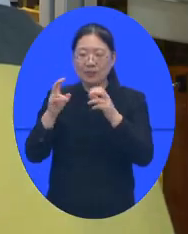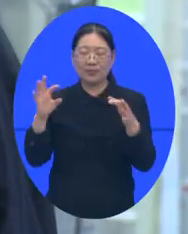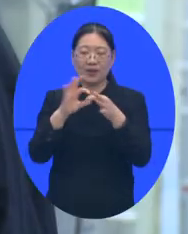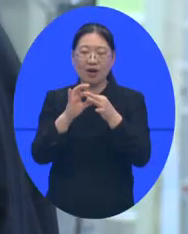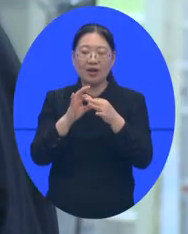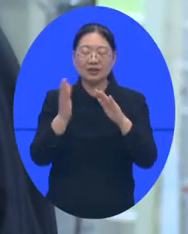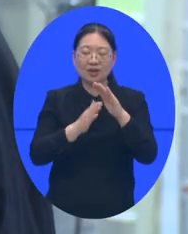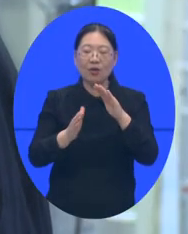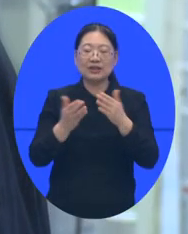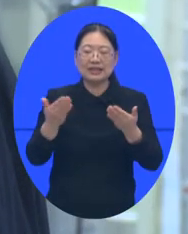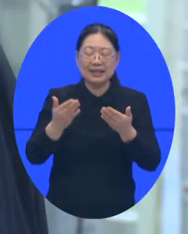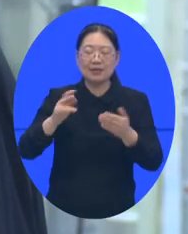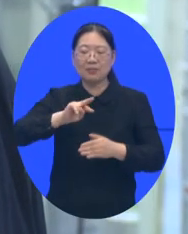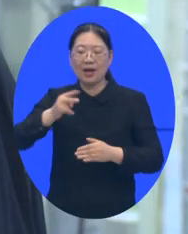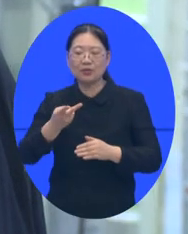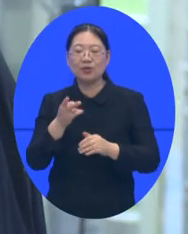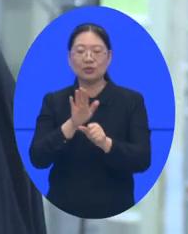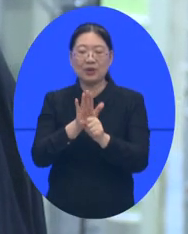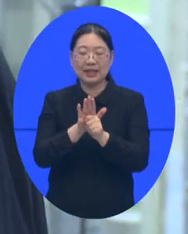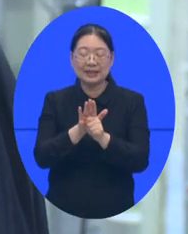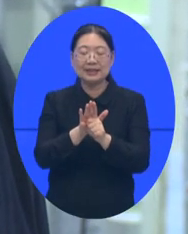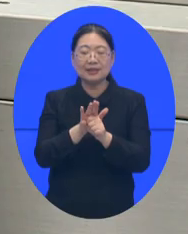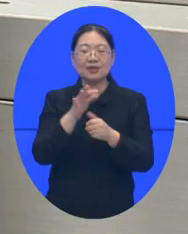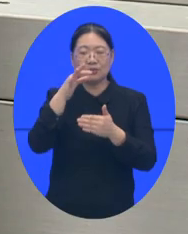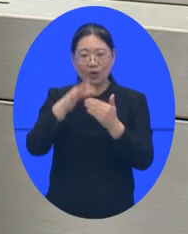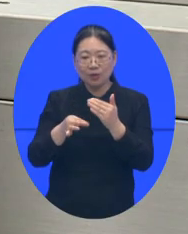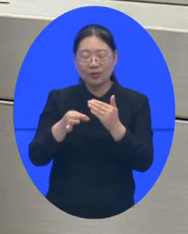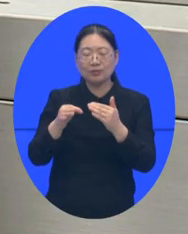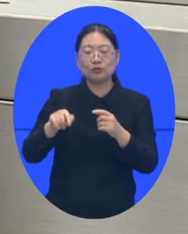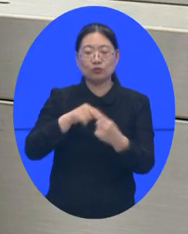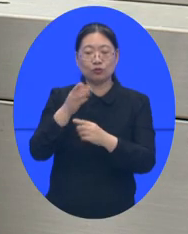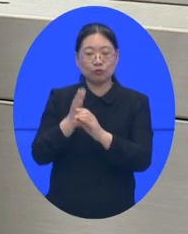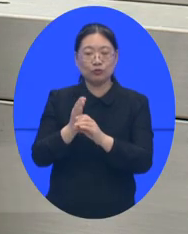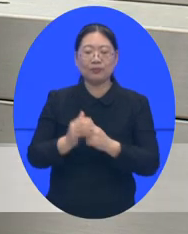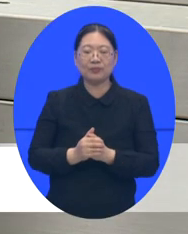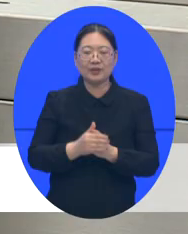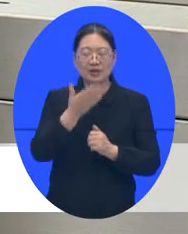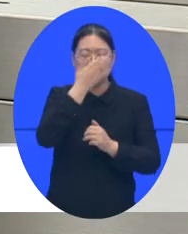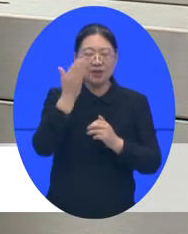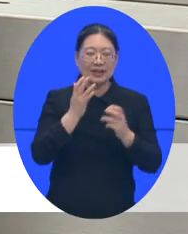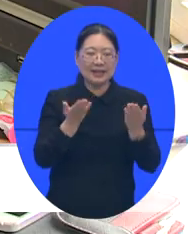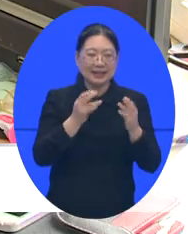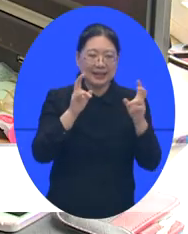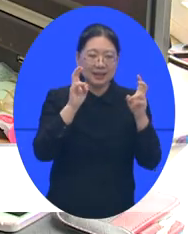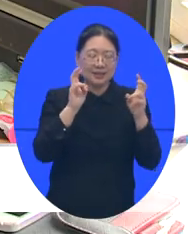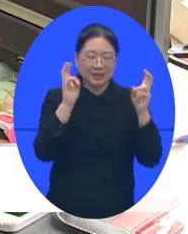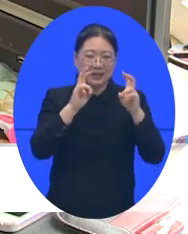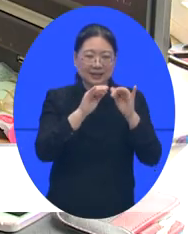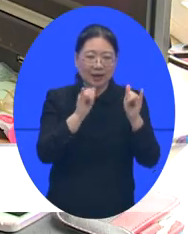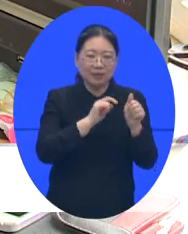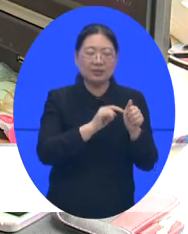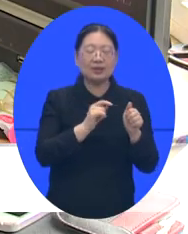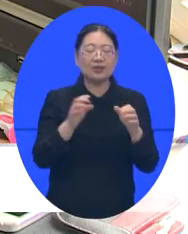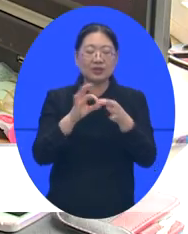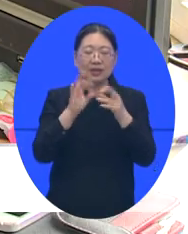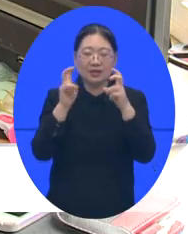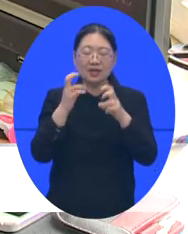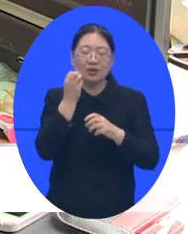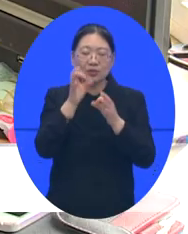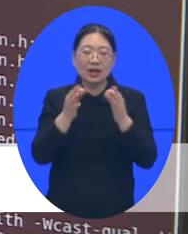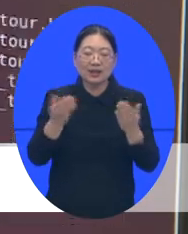정규직 전환까지 지원하는 경기 청년 일자리 매치업 사업을 운영하고 있습니다. 청년 구직자가 연결된 기업에서 석 달 동안